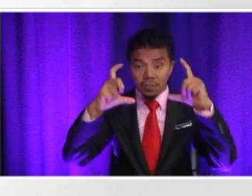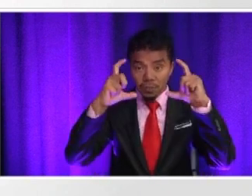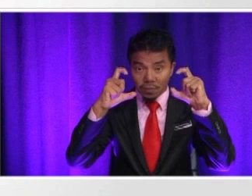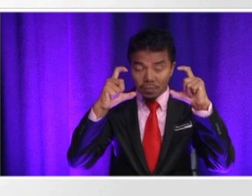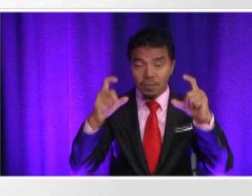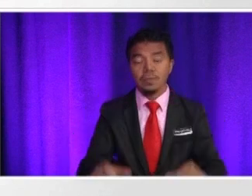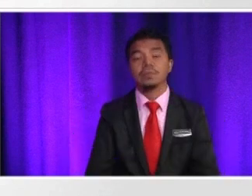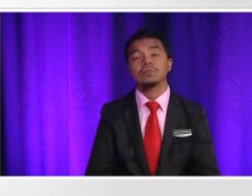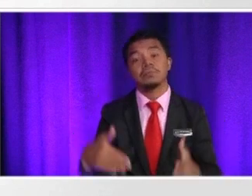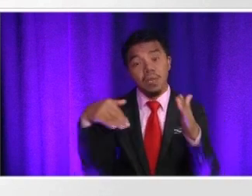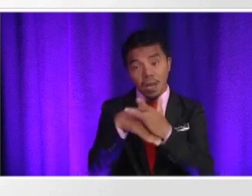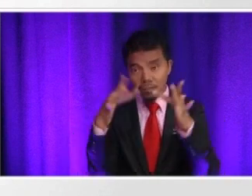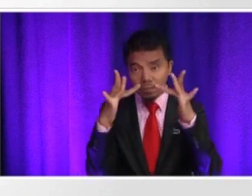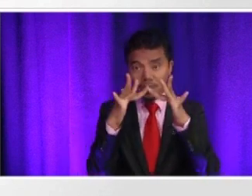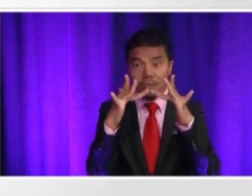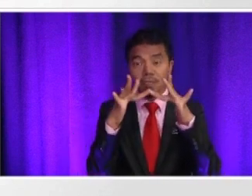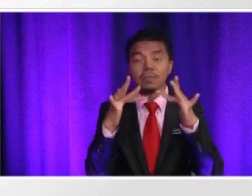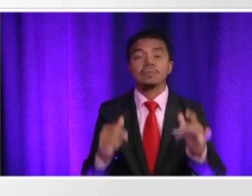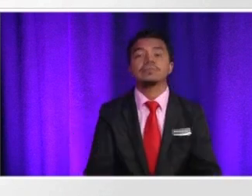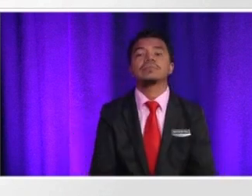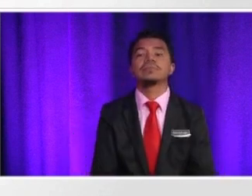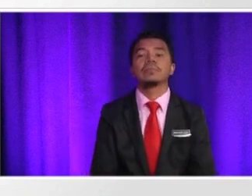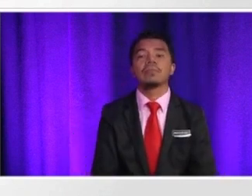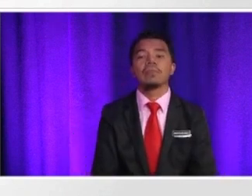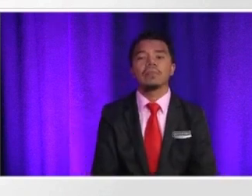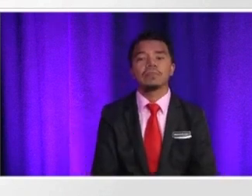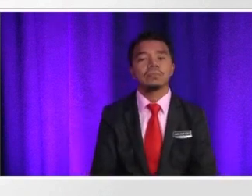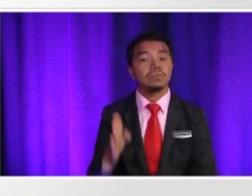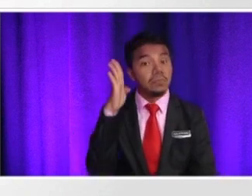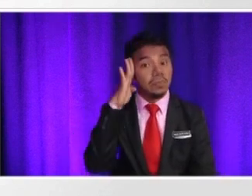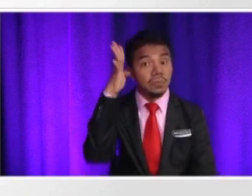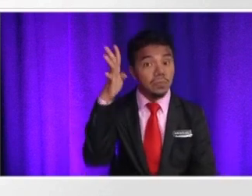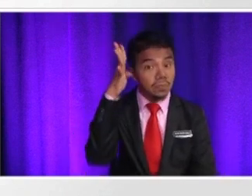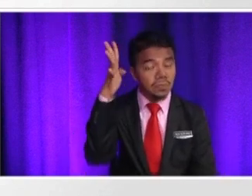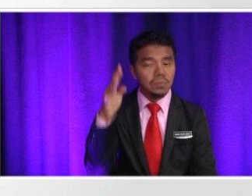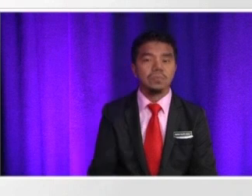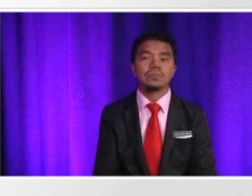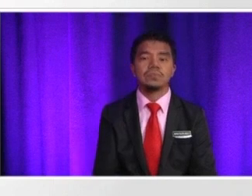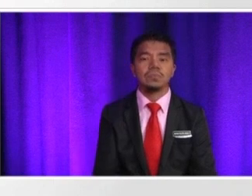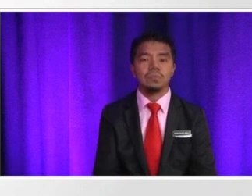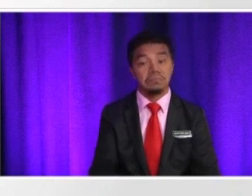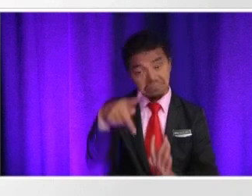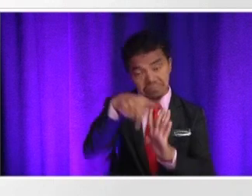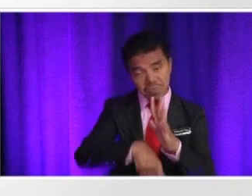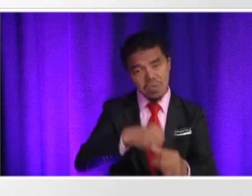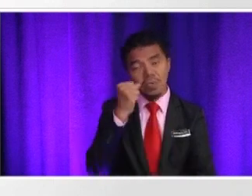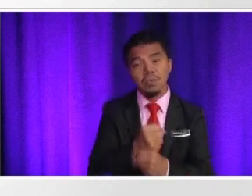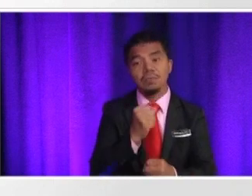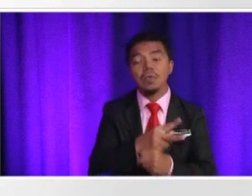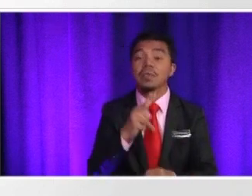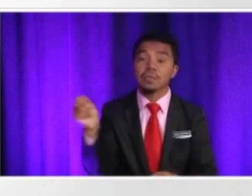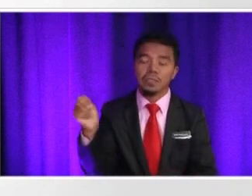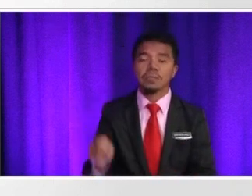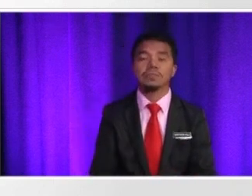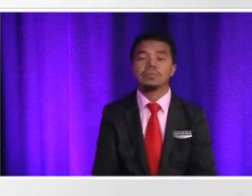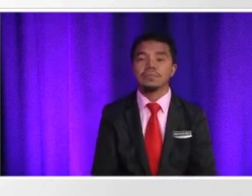dibuat secara atas talian. Maksudnya dia kreatif untuk fikirkan servis dia lah kan? Ya, okey. Maknanya dia